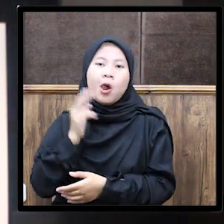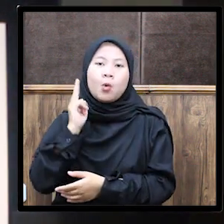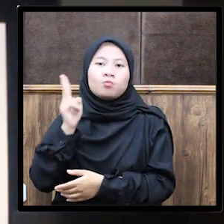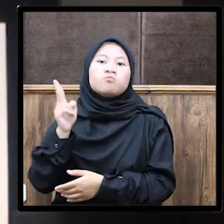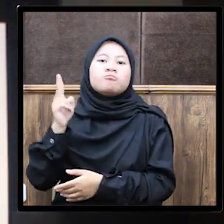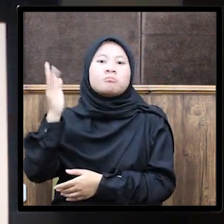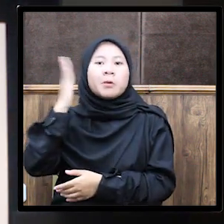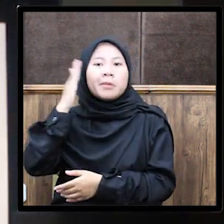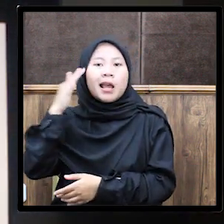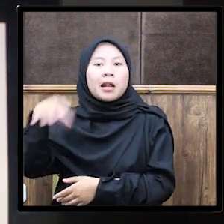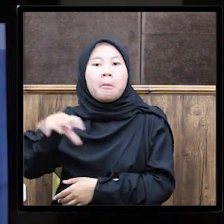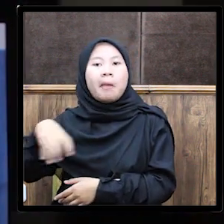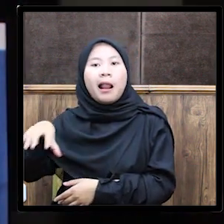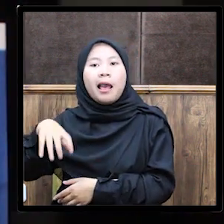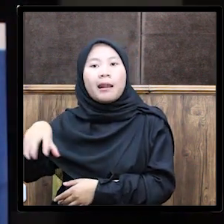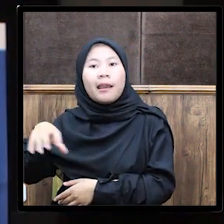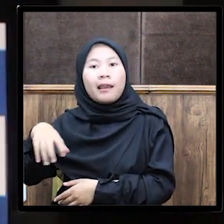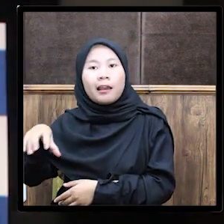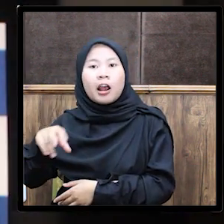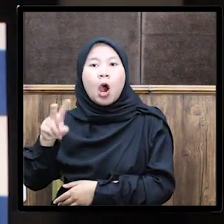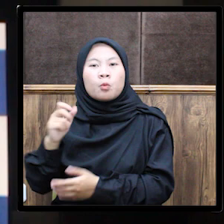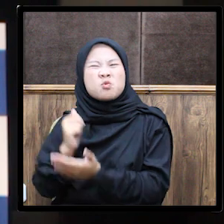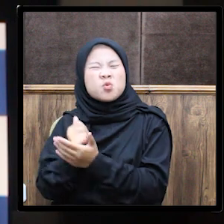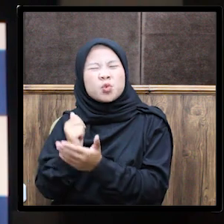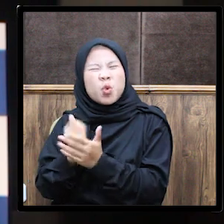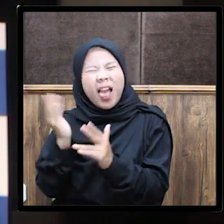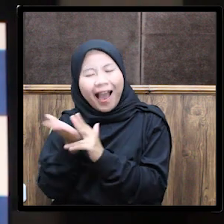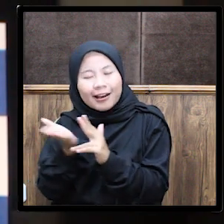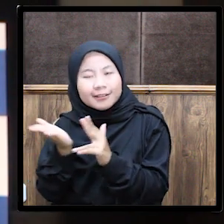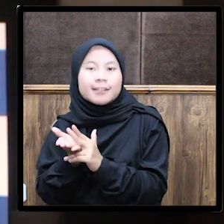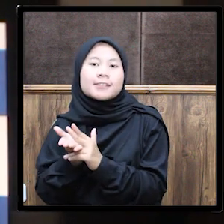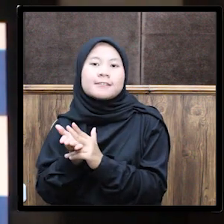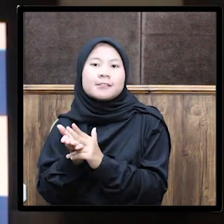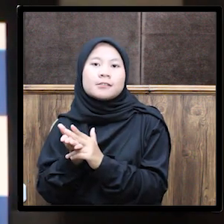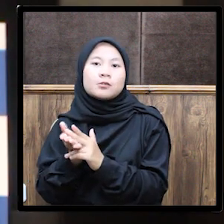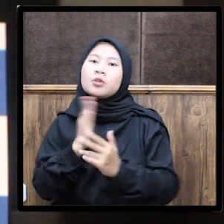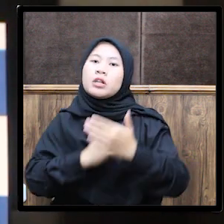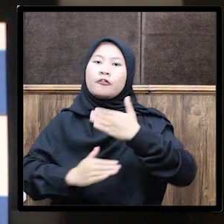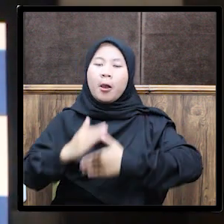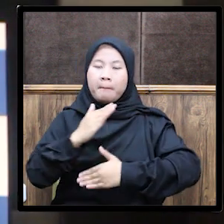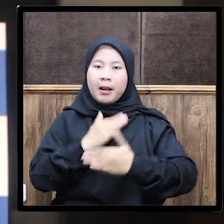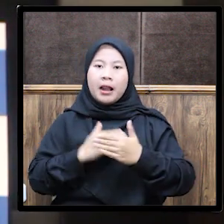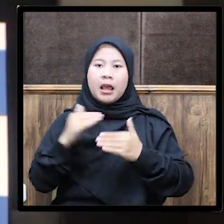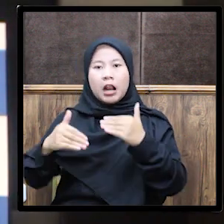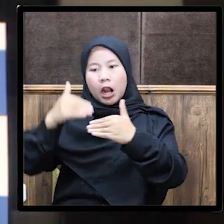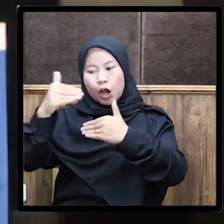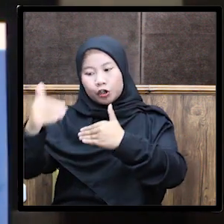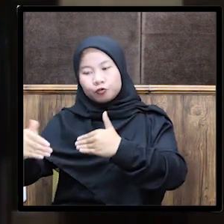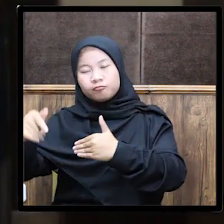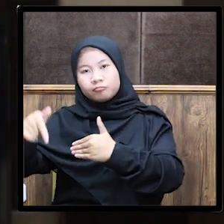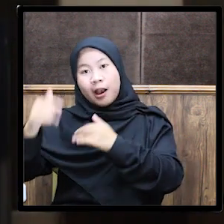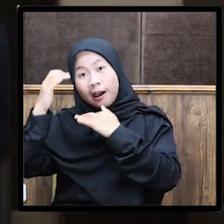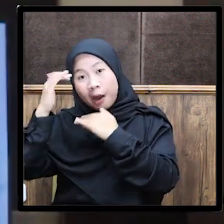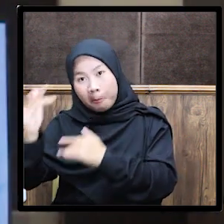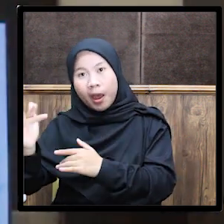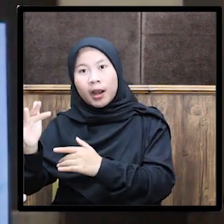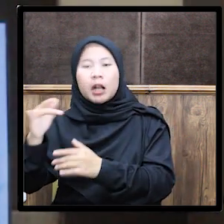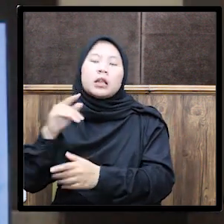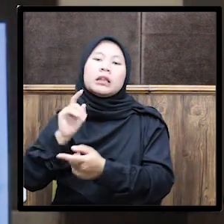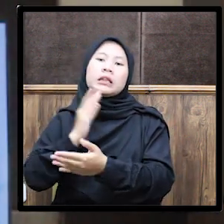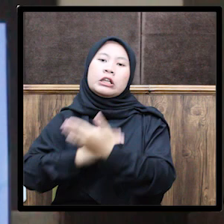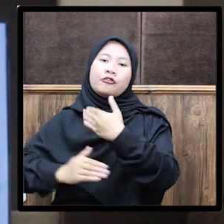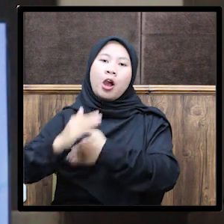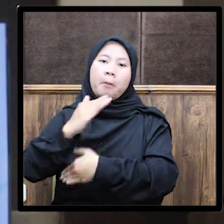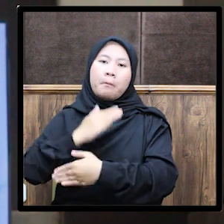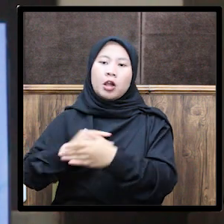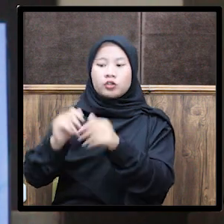harus maksimal betul untuk teman-teman difabel. Kemudian juga tentu kami harapan kami bagi teman-teman difabel yang sudah